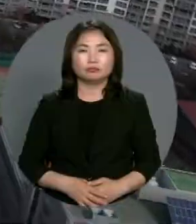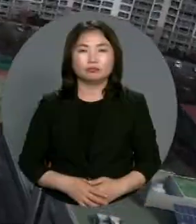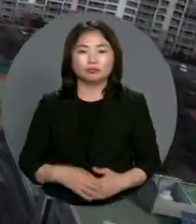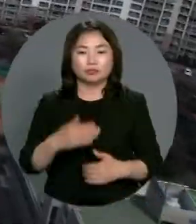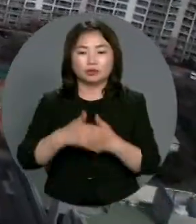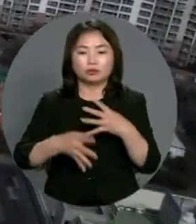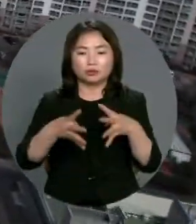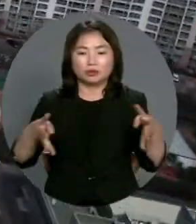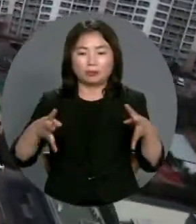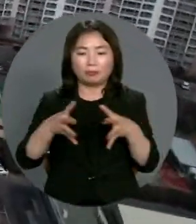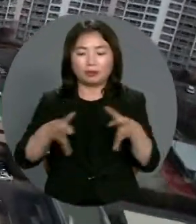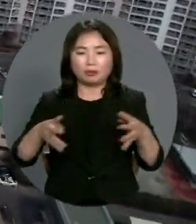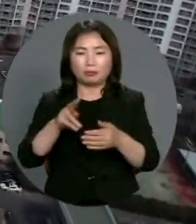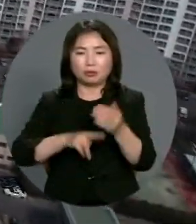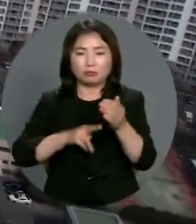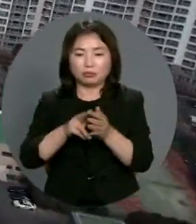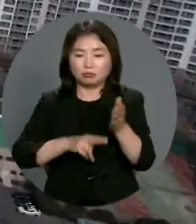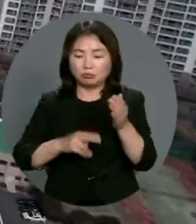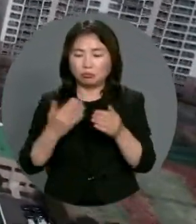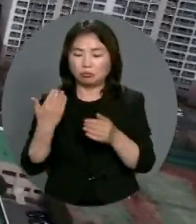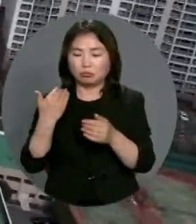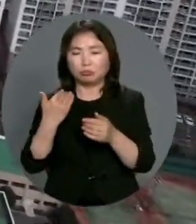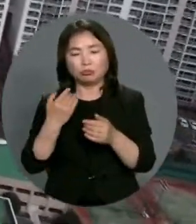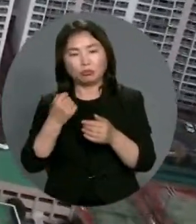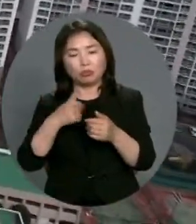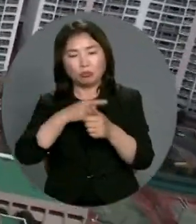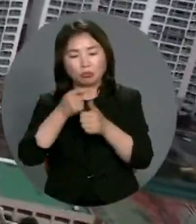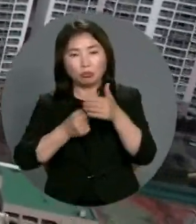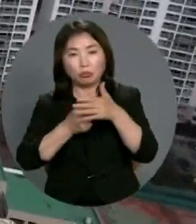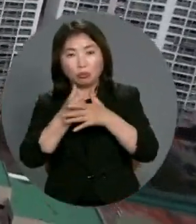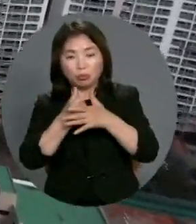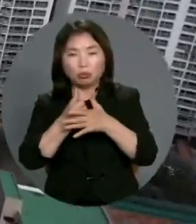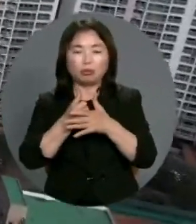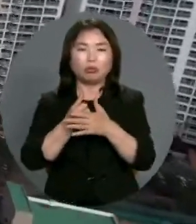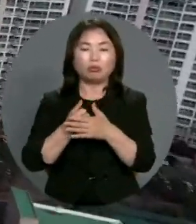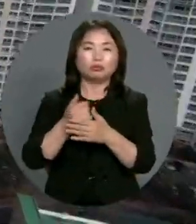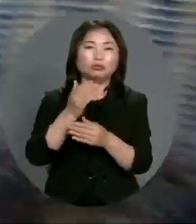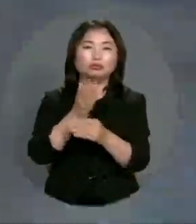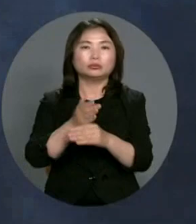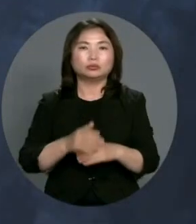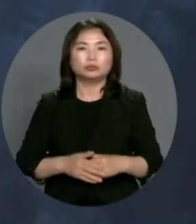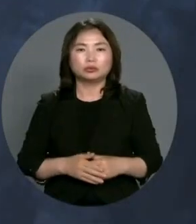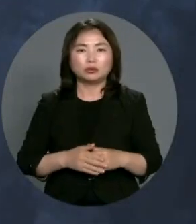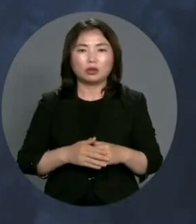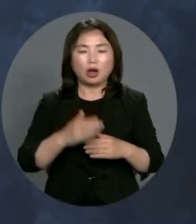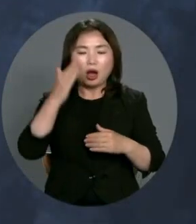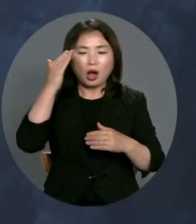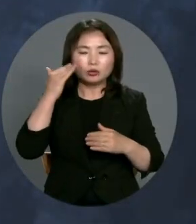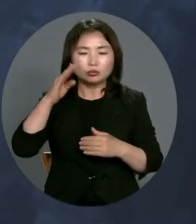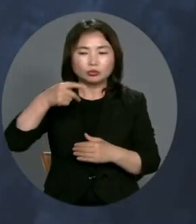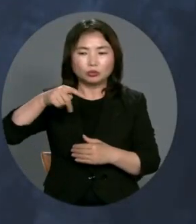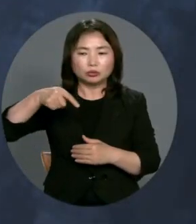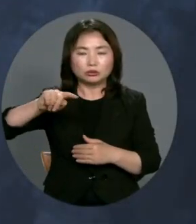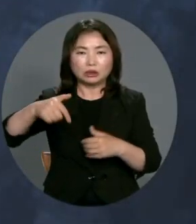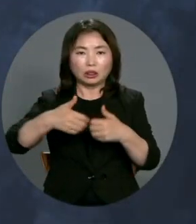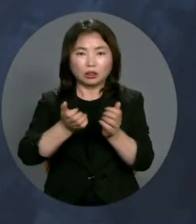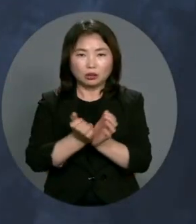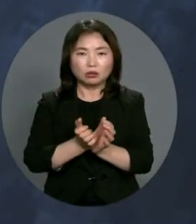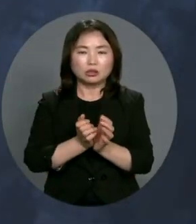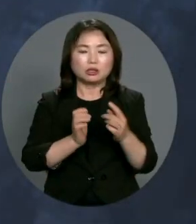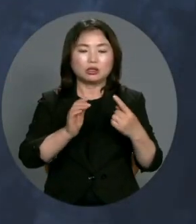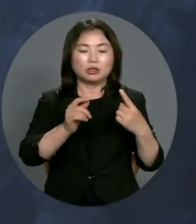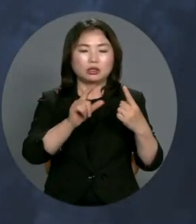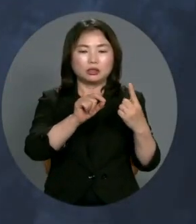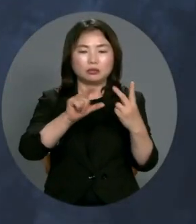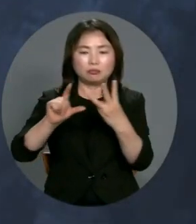대구지역 아파트 매매시장에 최근 의미있는 변화의 바람이 불고 있습니다 한국 부동산원에 따르면 올해